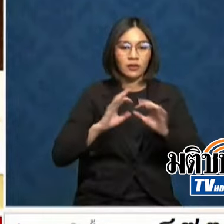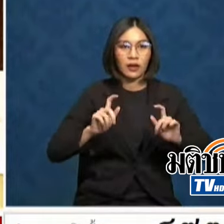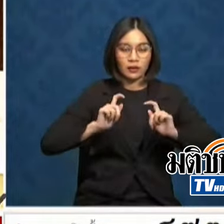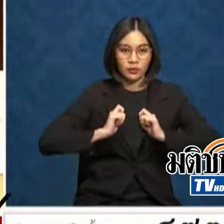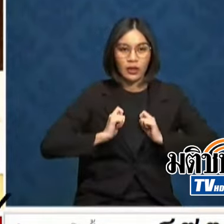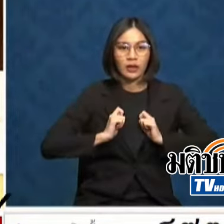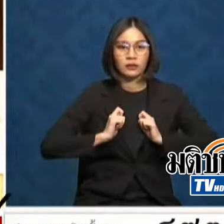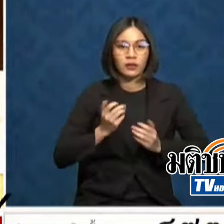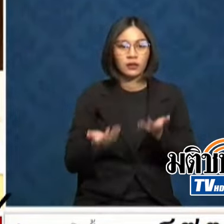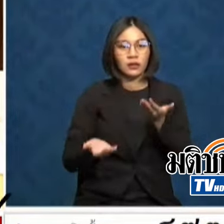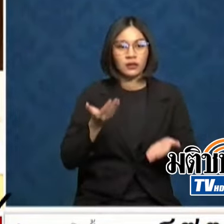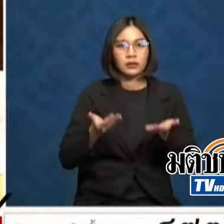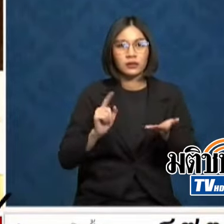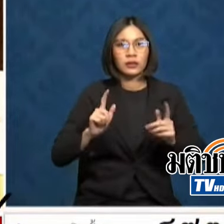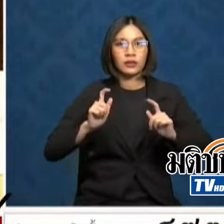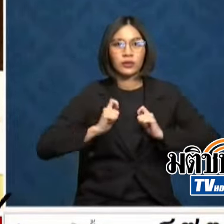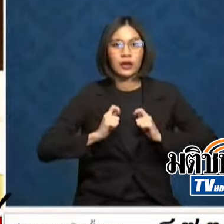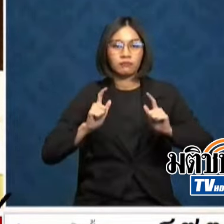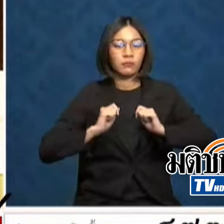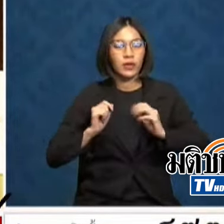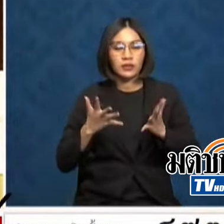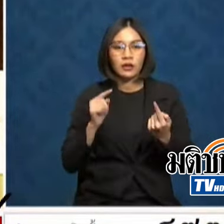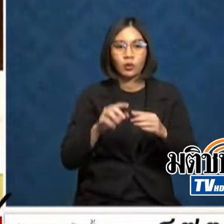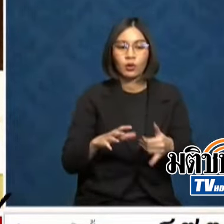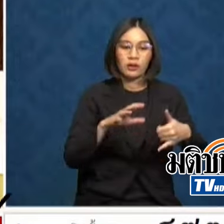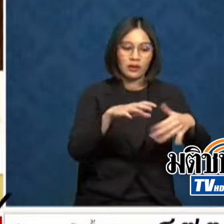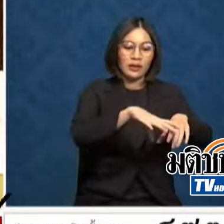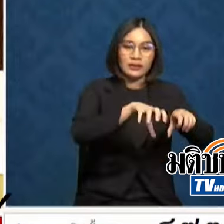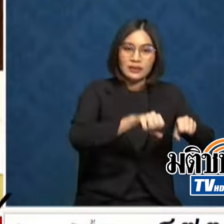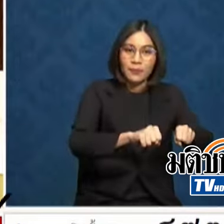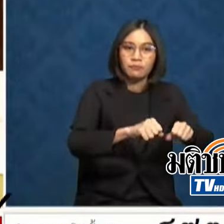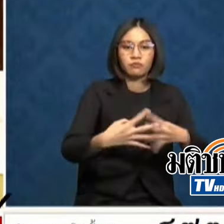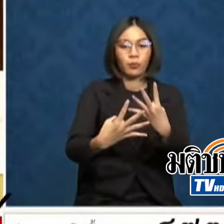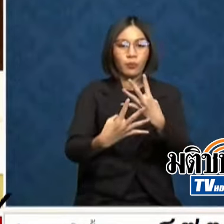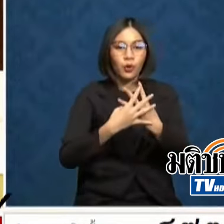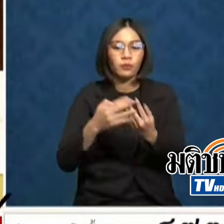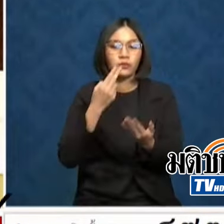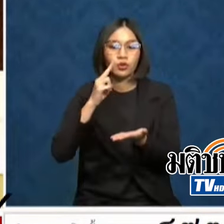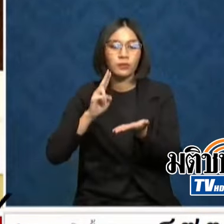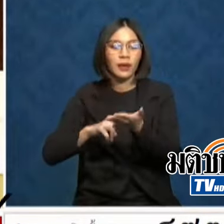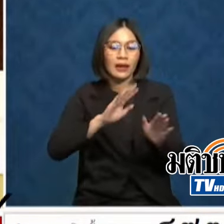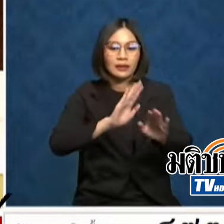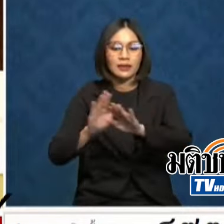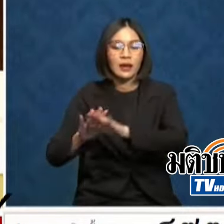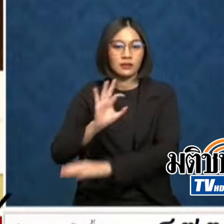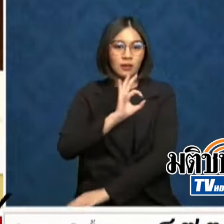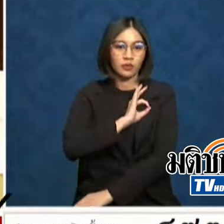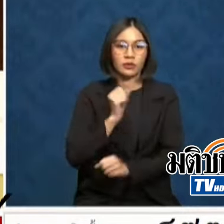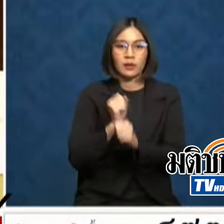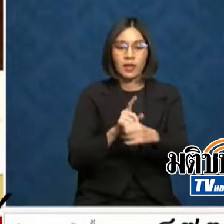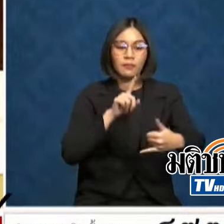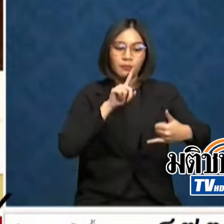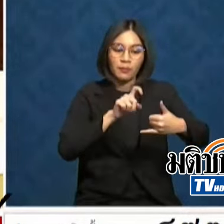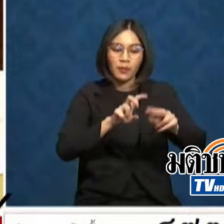ตหรือไม่อนุญาตในการจับกุมคุมขังหรือหมายเรียกตัวสมาชิกไปทำการสอบ